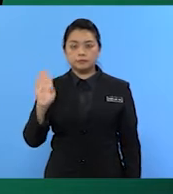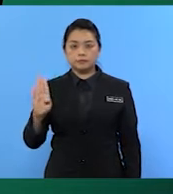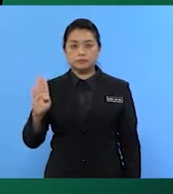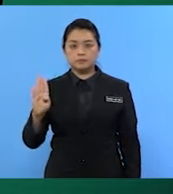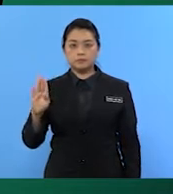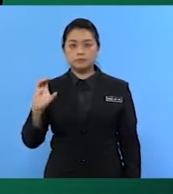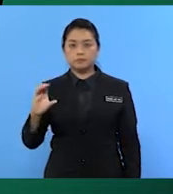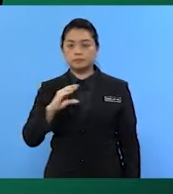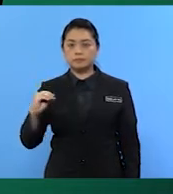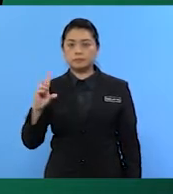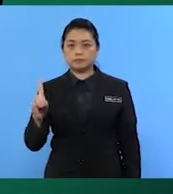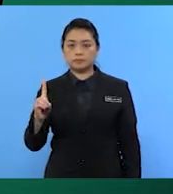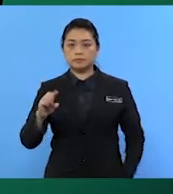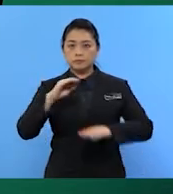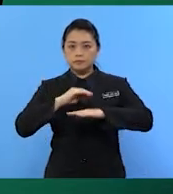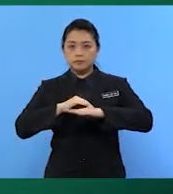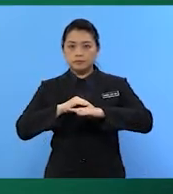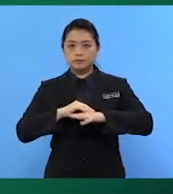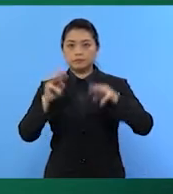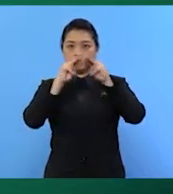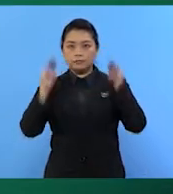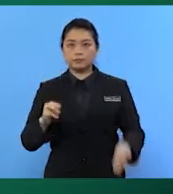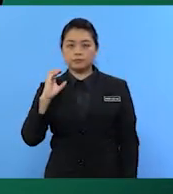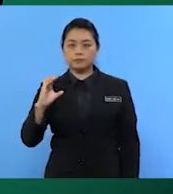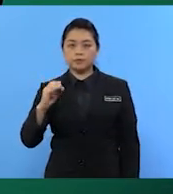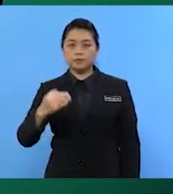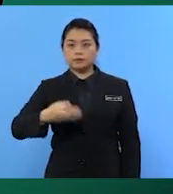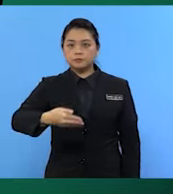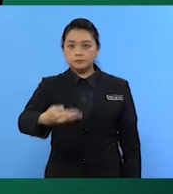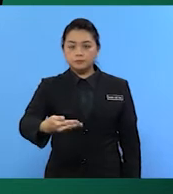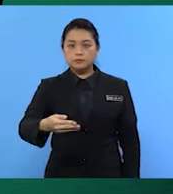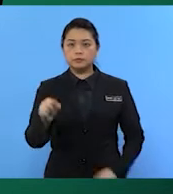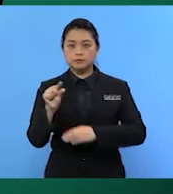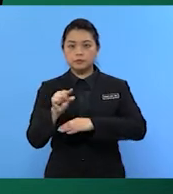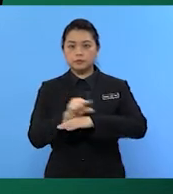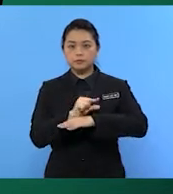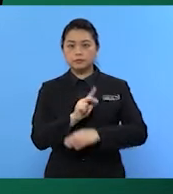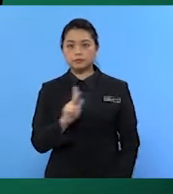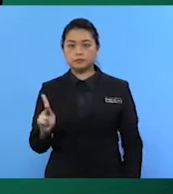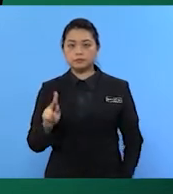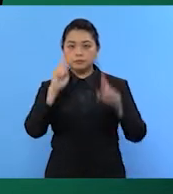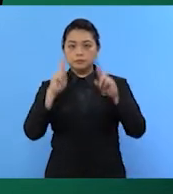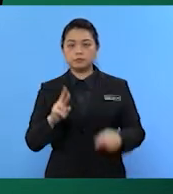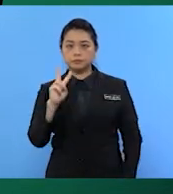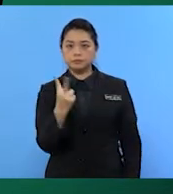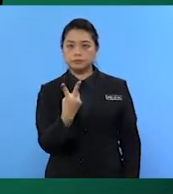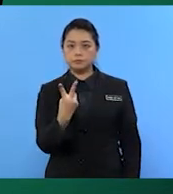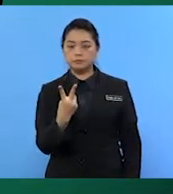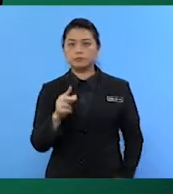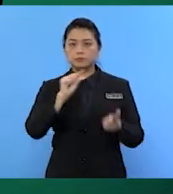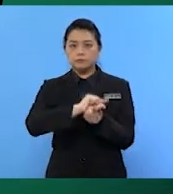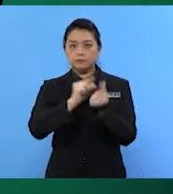D pada matriks C. Seterusnya, menggunakan rumus songsangan,